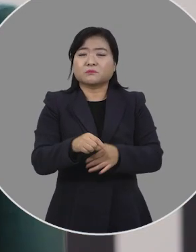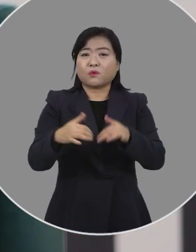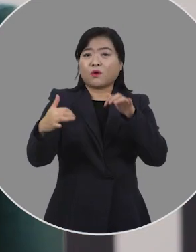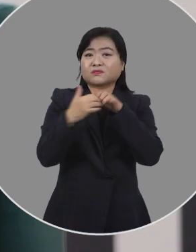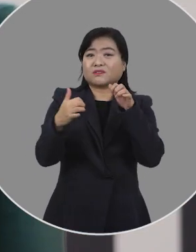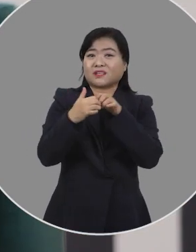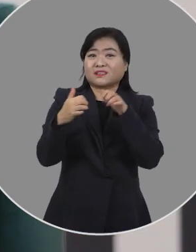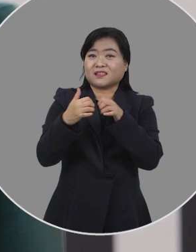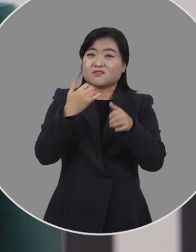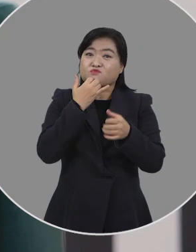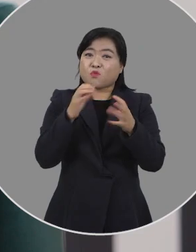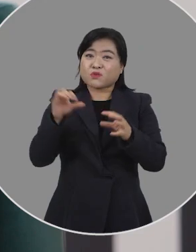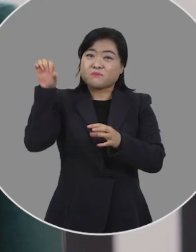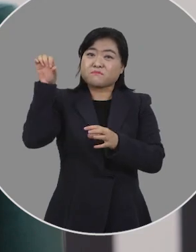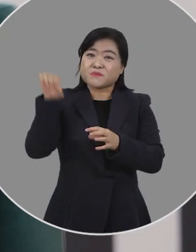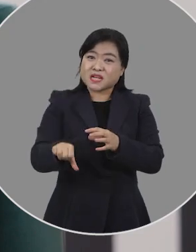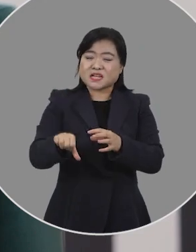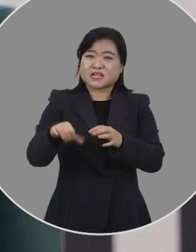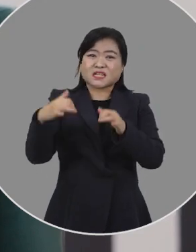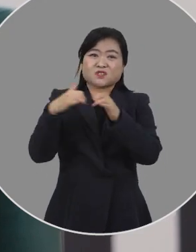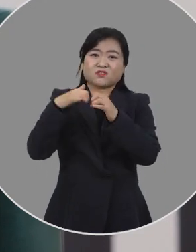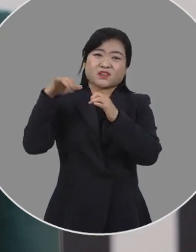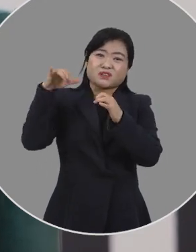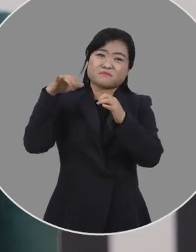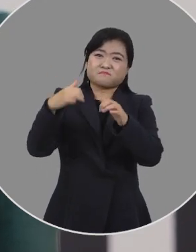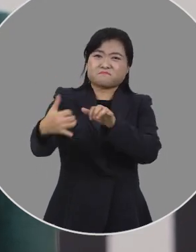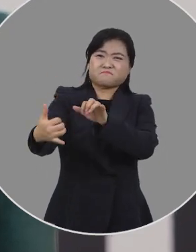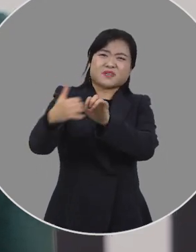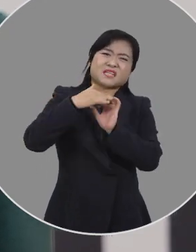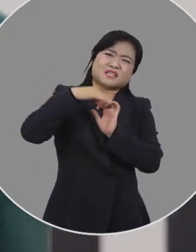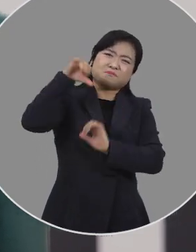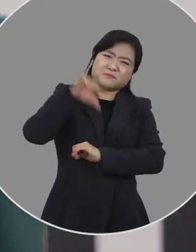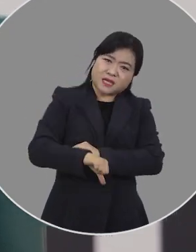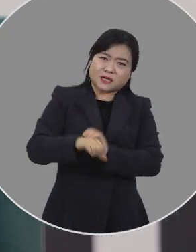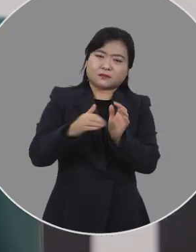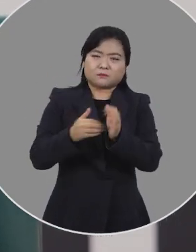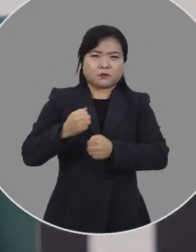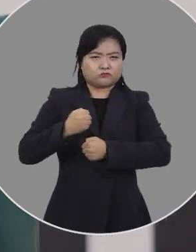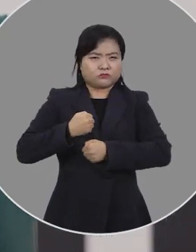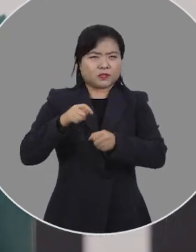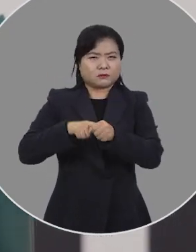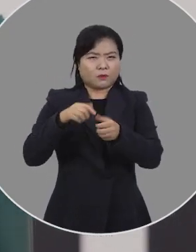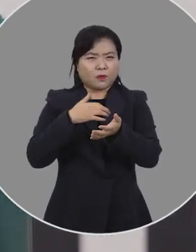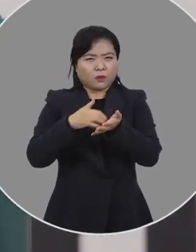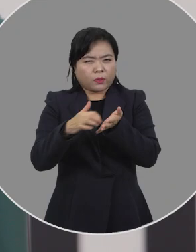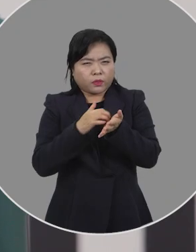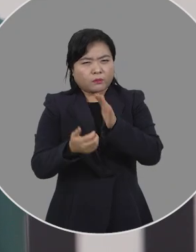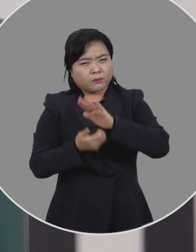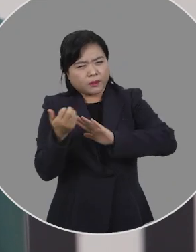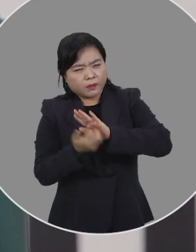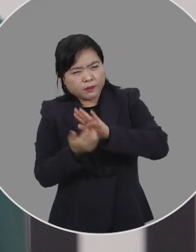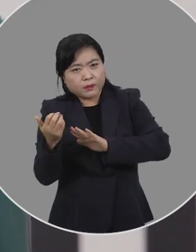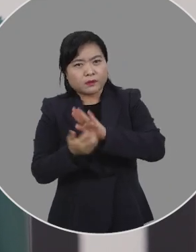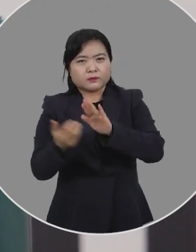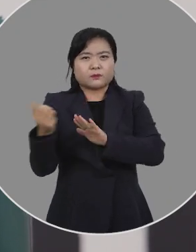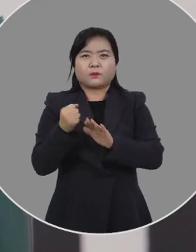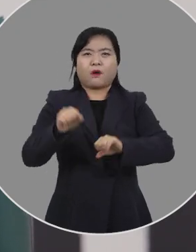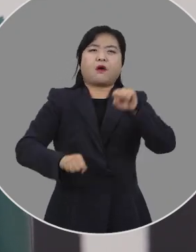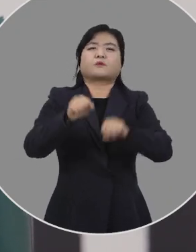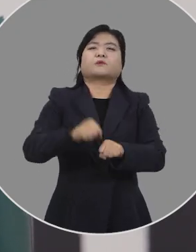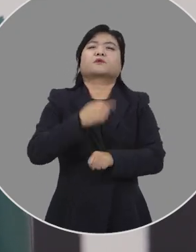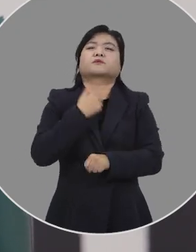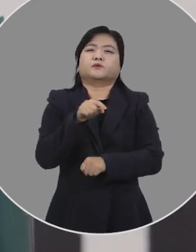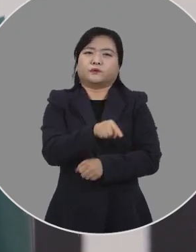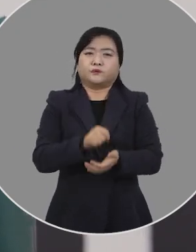패전이 거의 분명해지니까 그런 어떤 군사적인 판단에 의해서 한 것이었거든요. 그렇다고 뭐 이분들을 폄하할